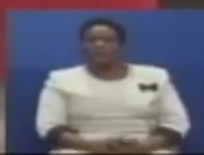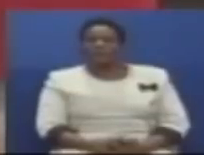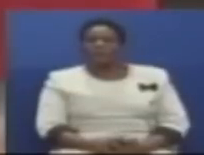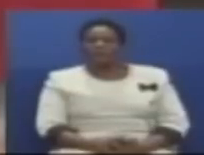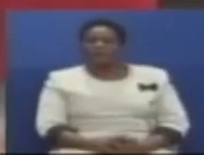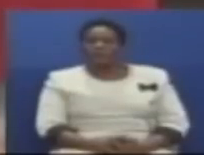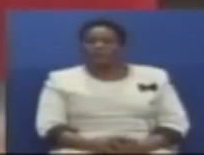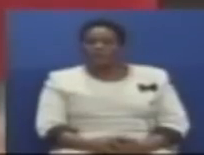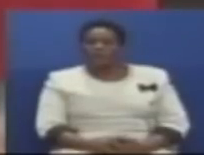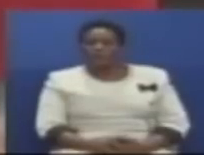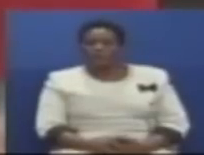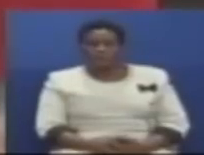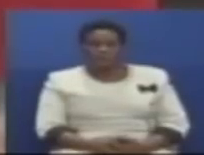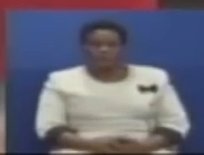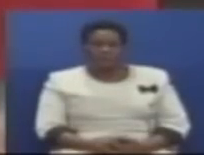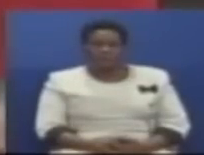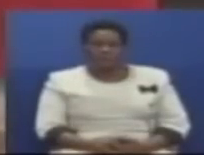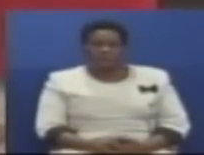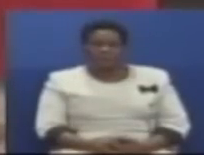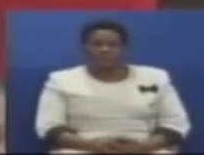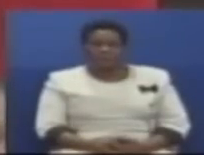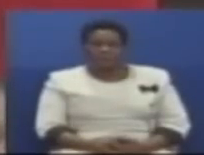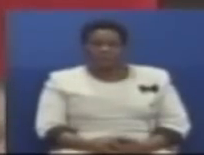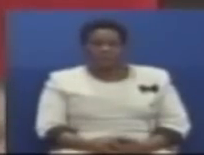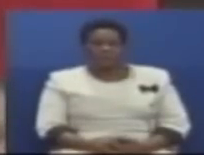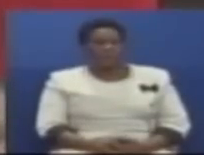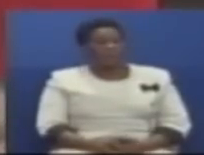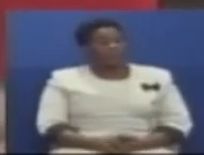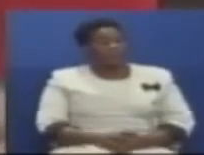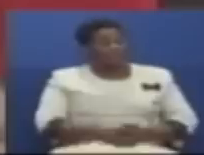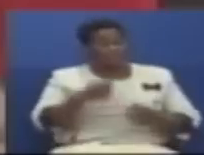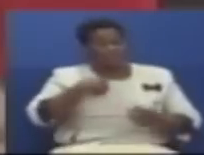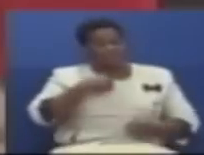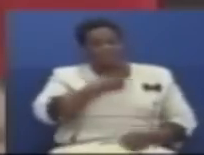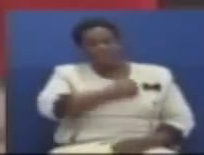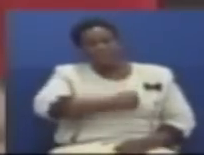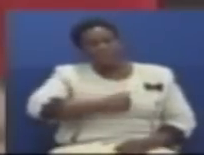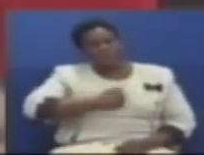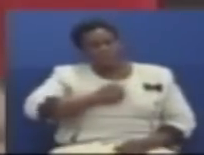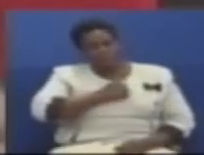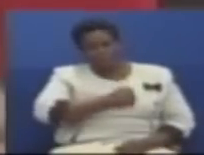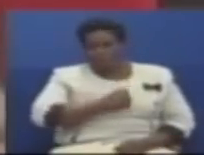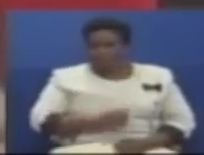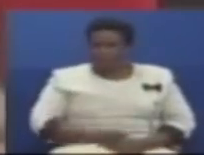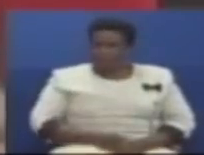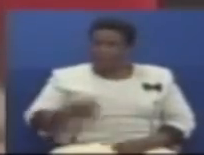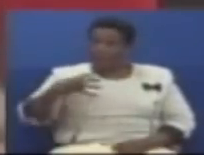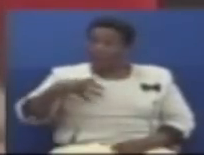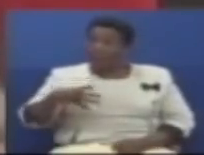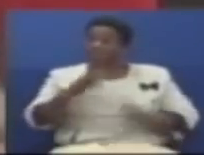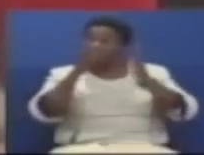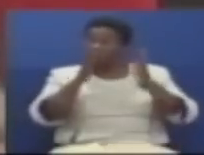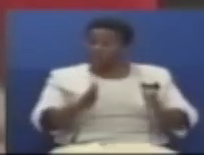Na Mheshimiwa Mwenyekiti, mimi nasikitika sana. Waziri Mkuu